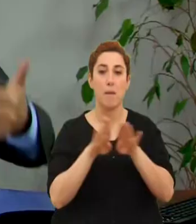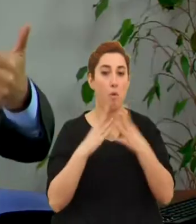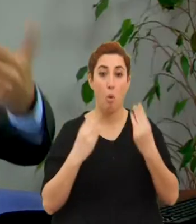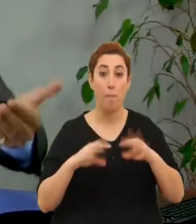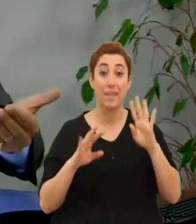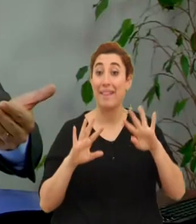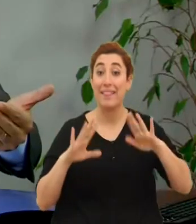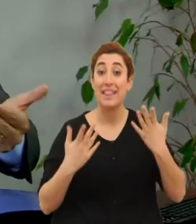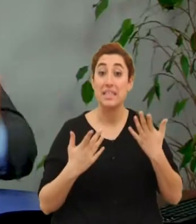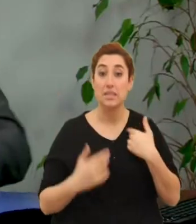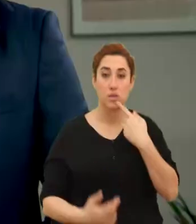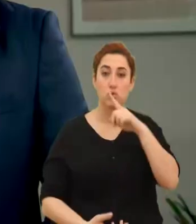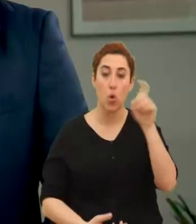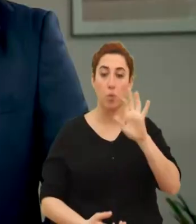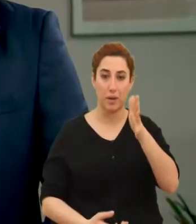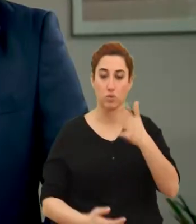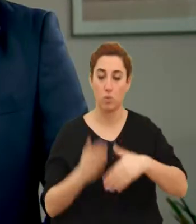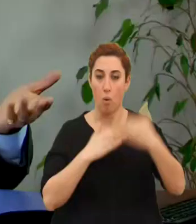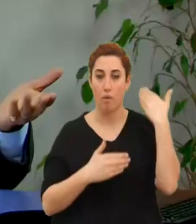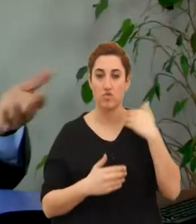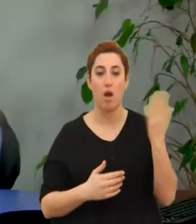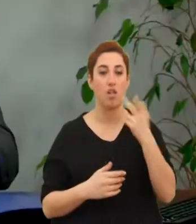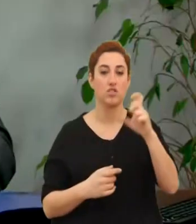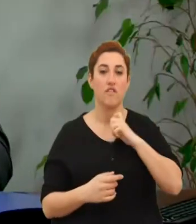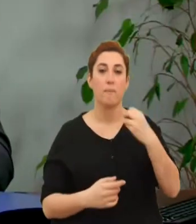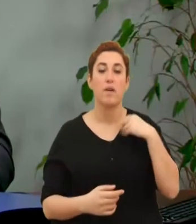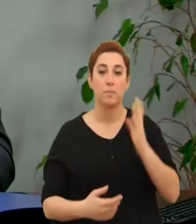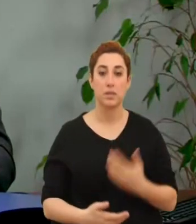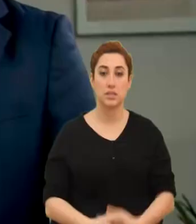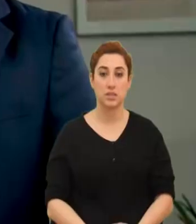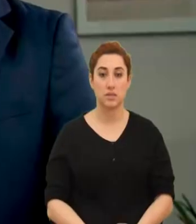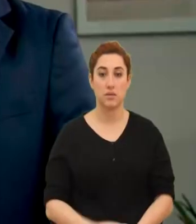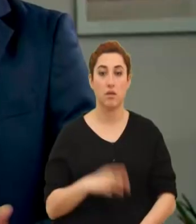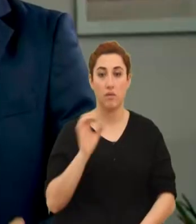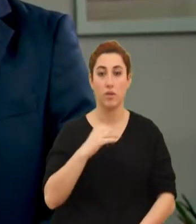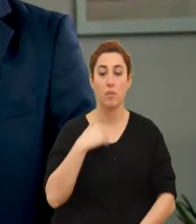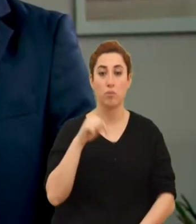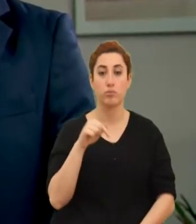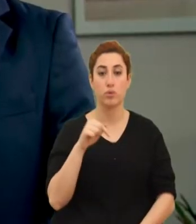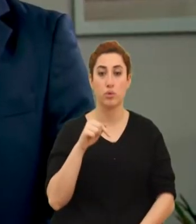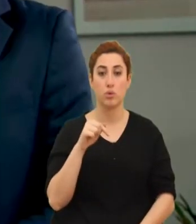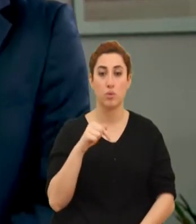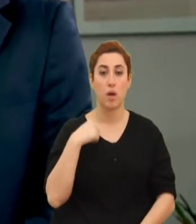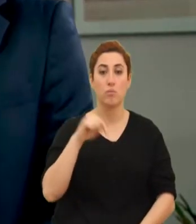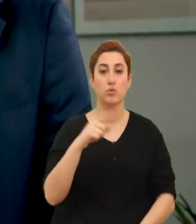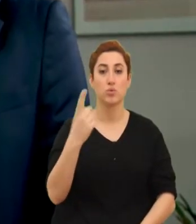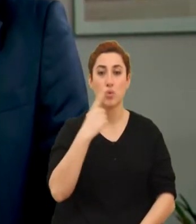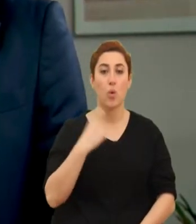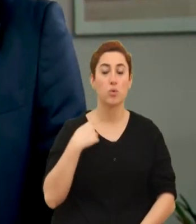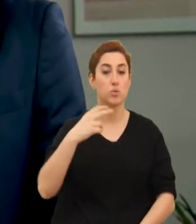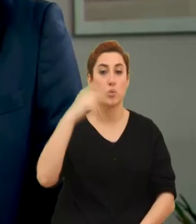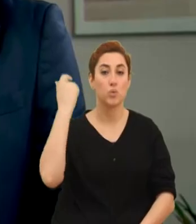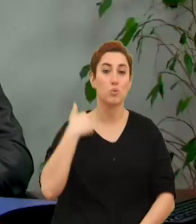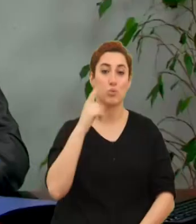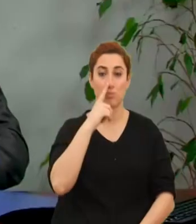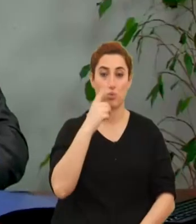olmadı. Nasıl diye sordum beş gün önce. Hala cevap veremedin sen. Evet ben bunu sorduğunuzu bile